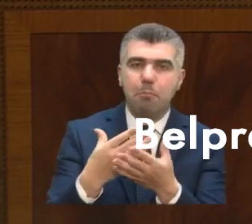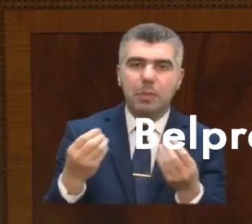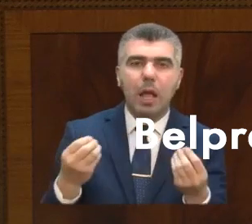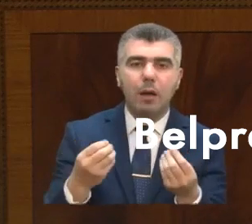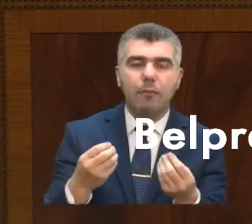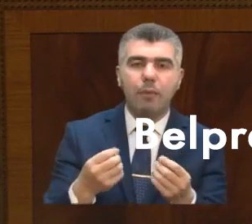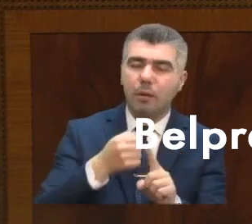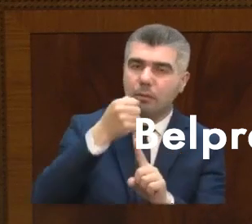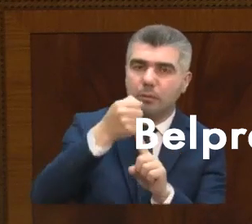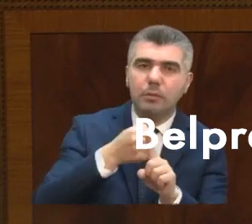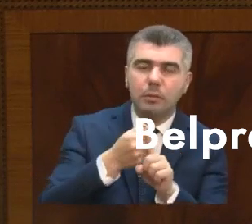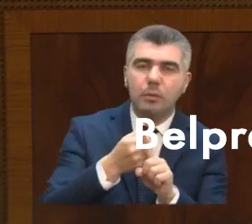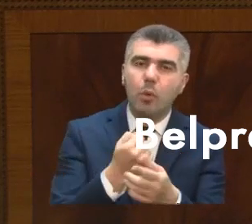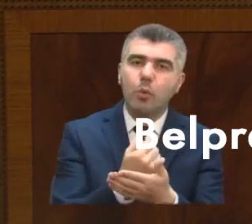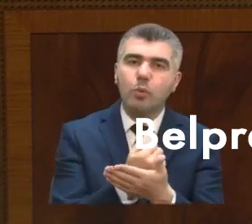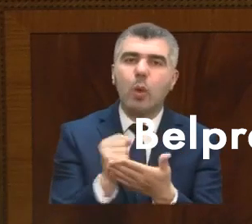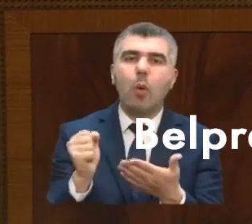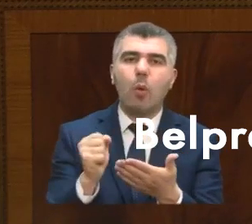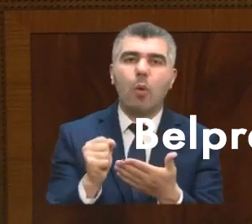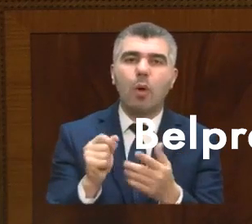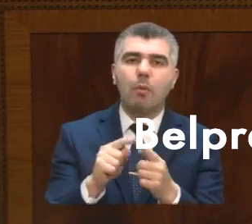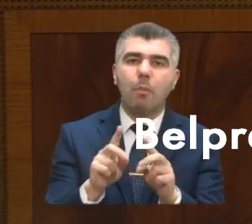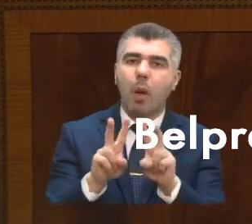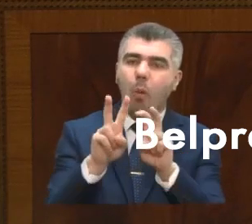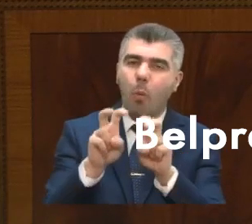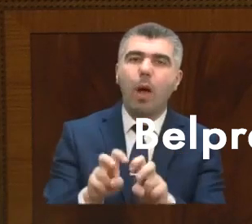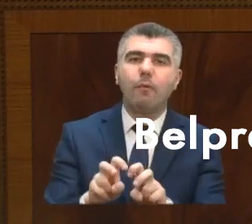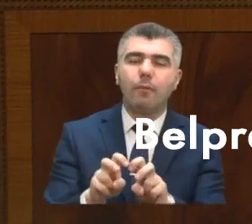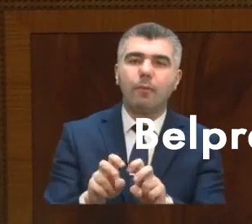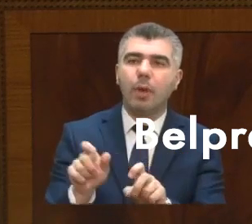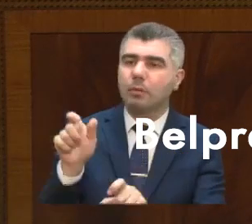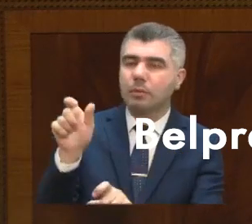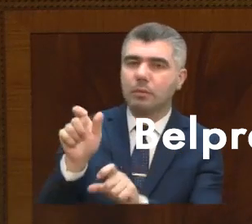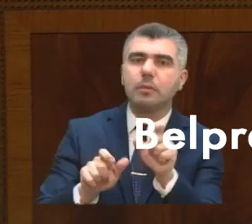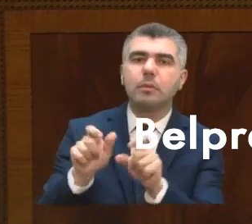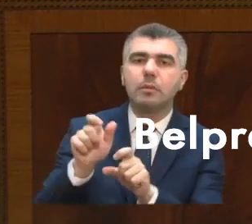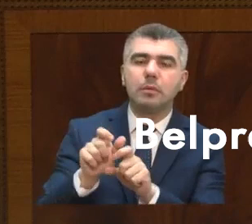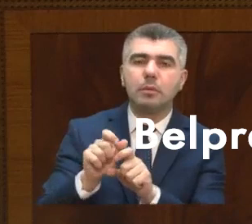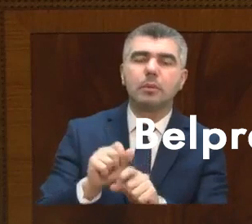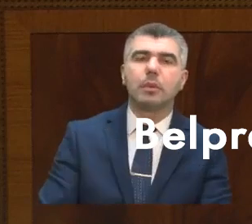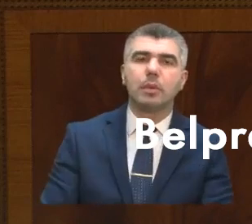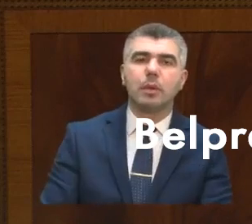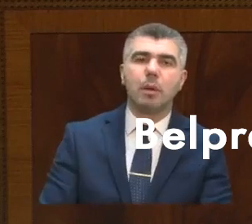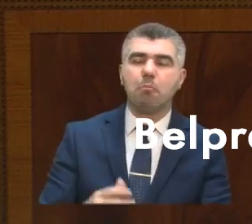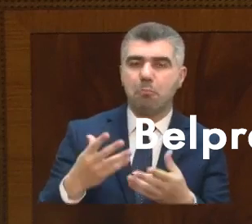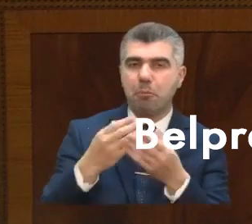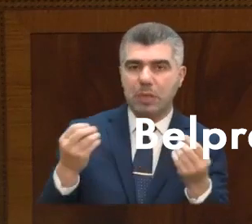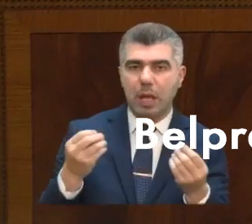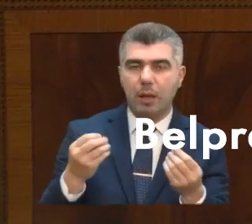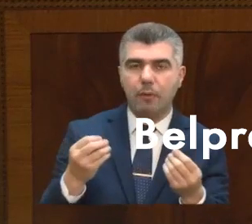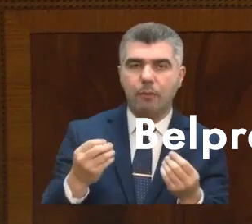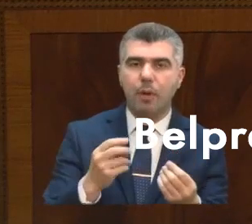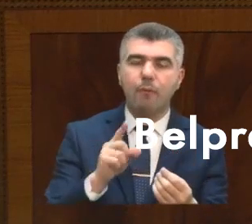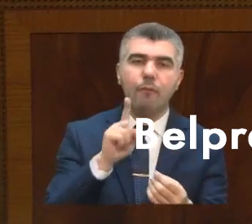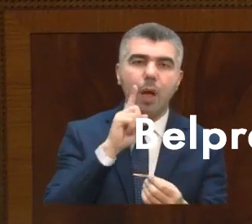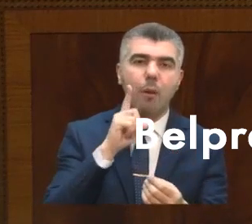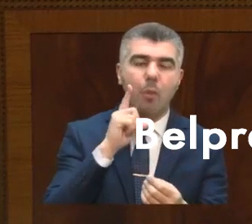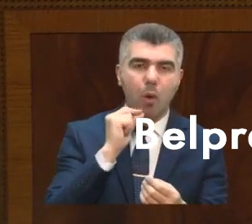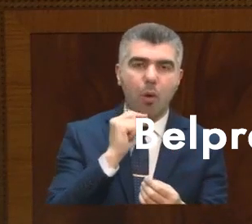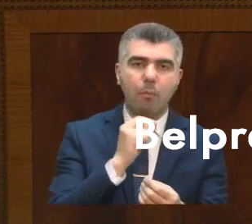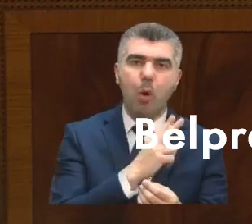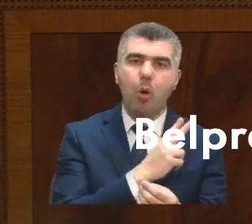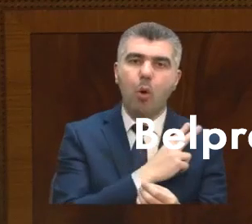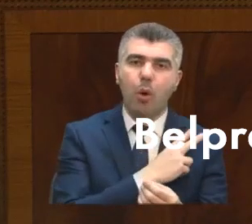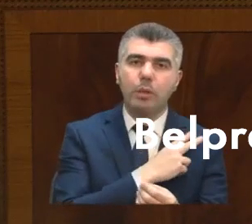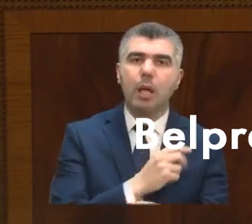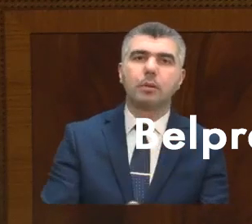إلى إلغاء قرارات التوقيفات التي شملت مجموعة من نساء ورجال